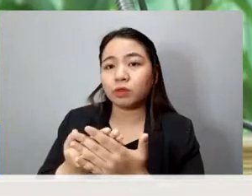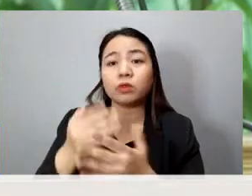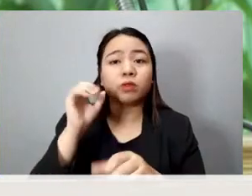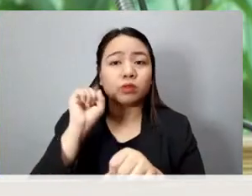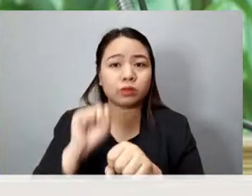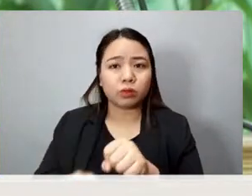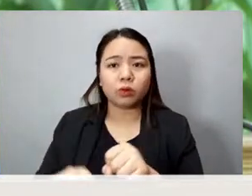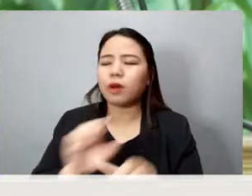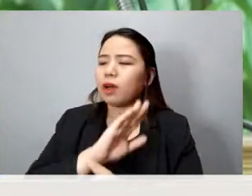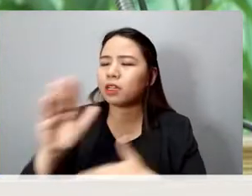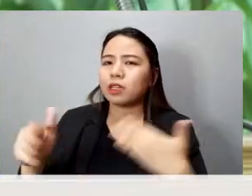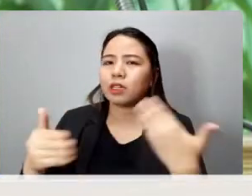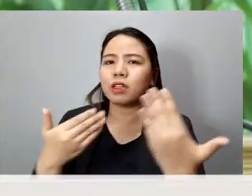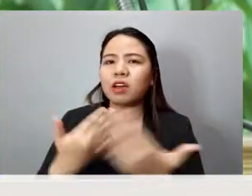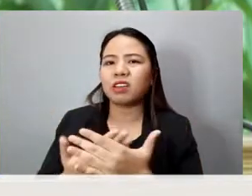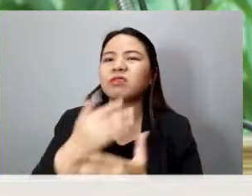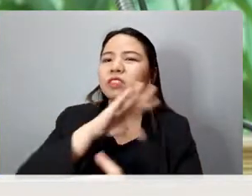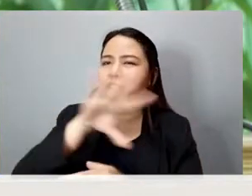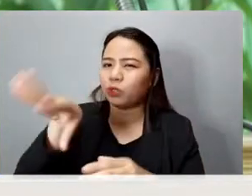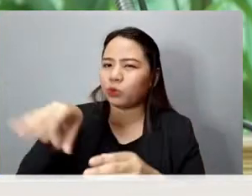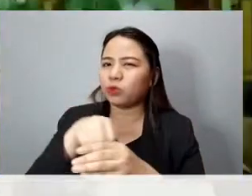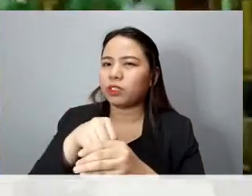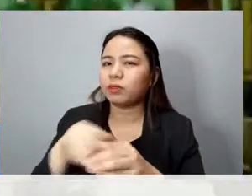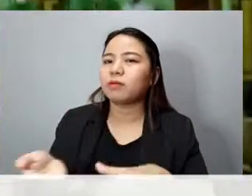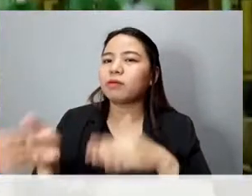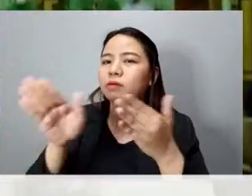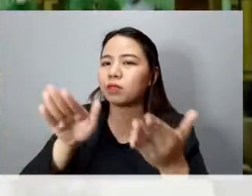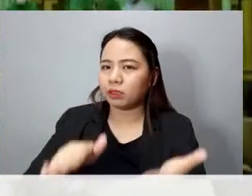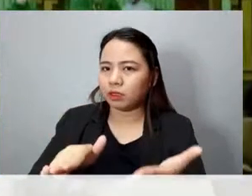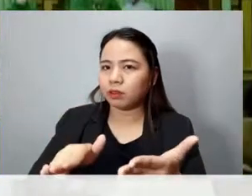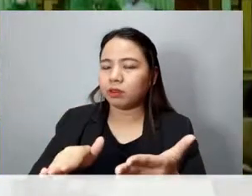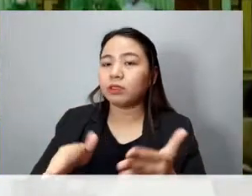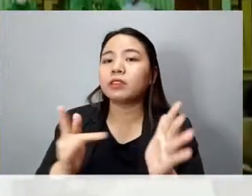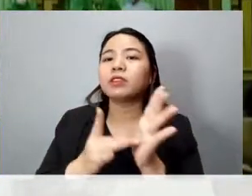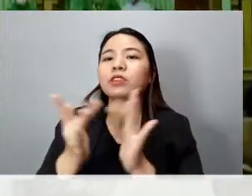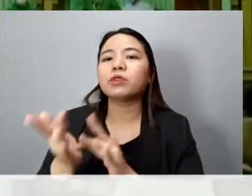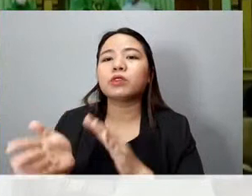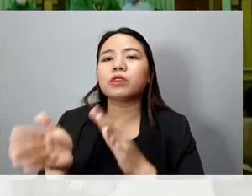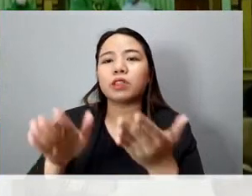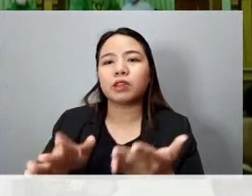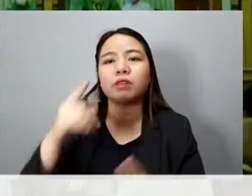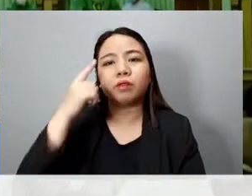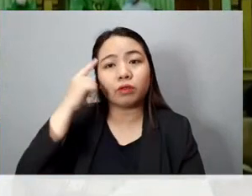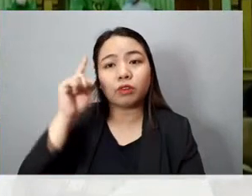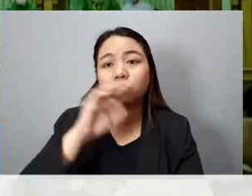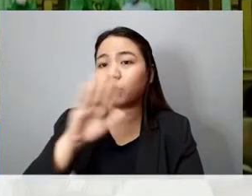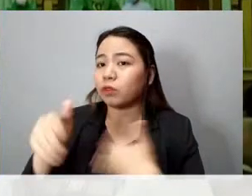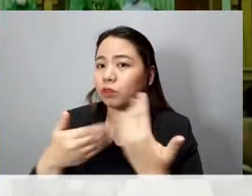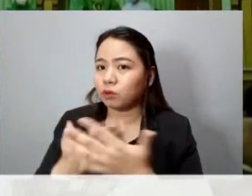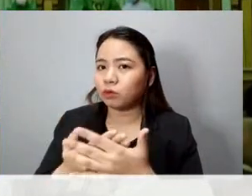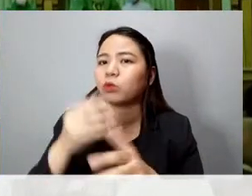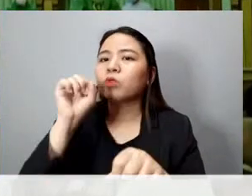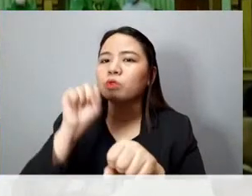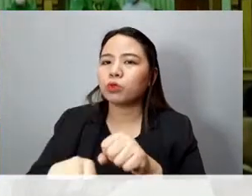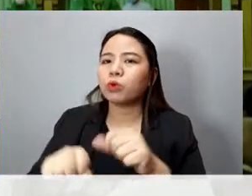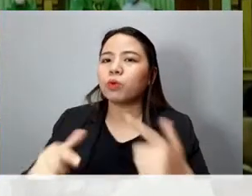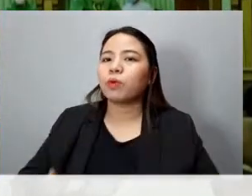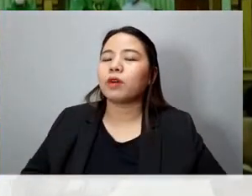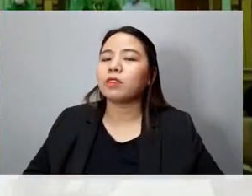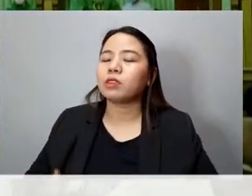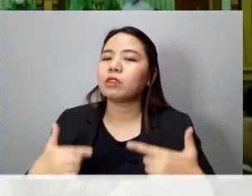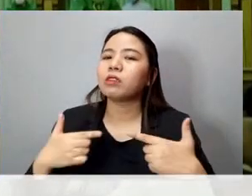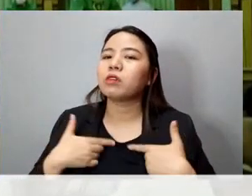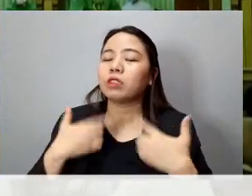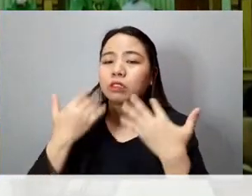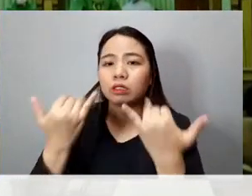lahat ay mabibilang ng patay. Namatay siya para sa lahat upang ang mga nabubuhay ngayon